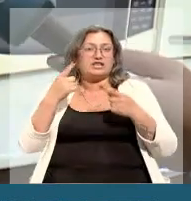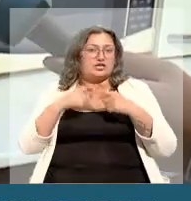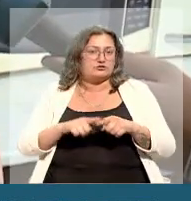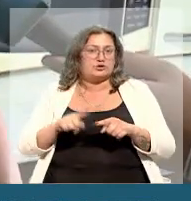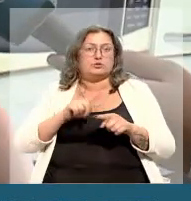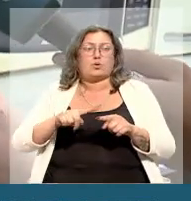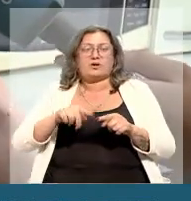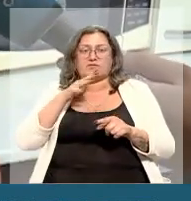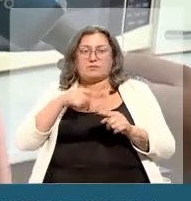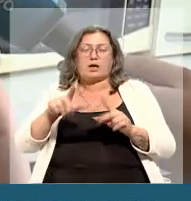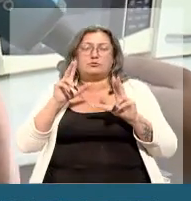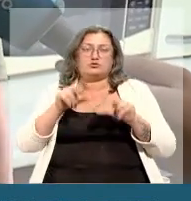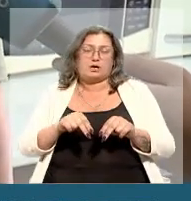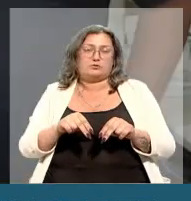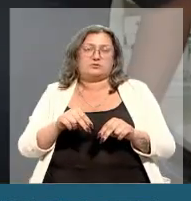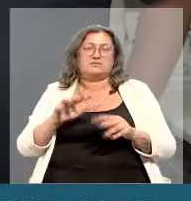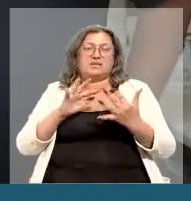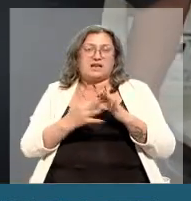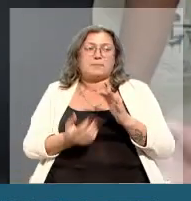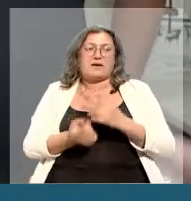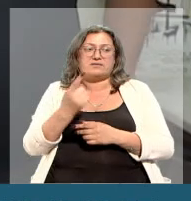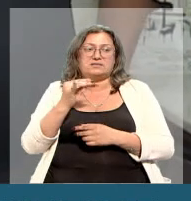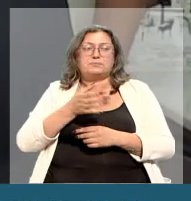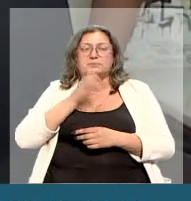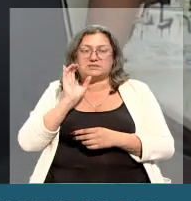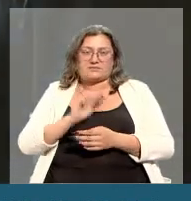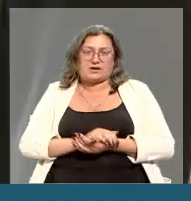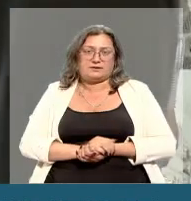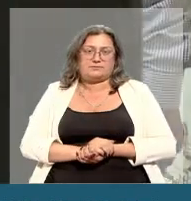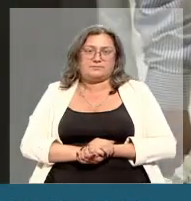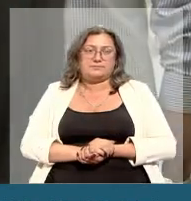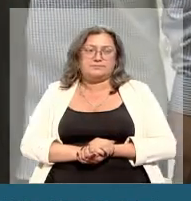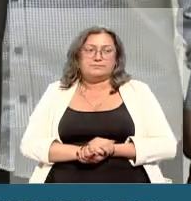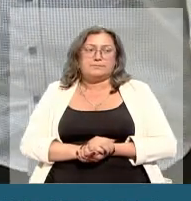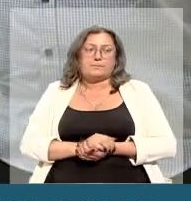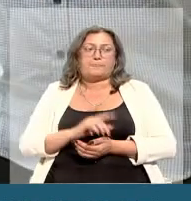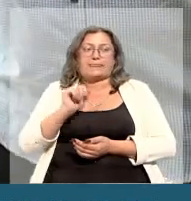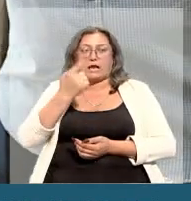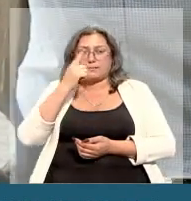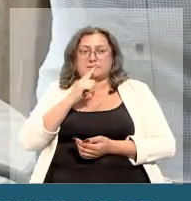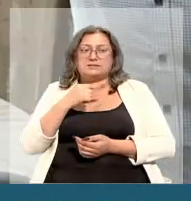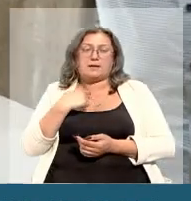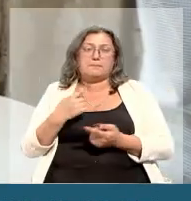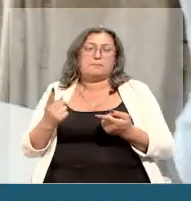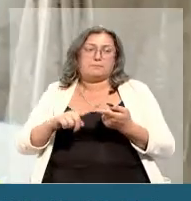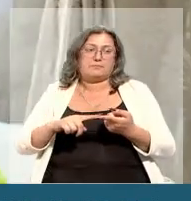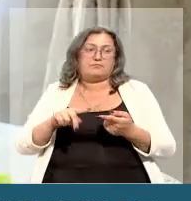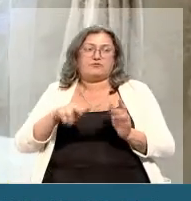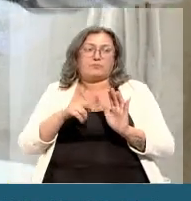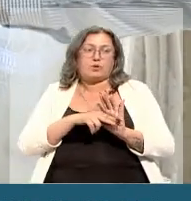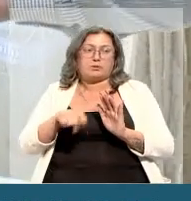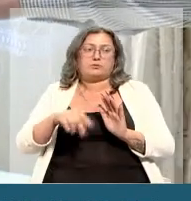техническая, в скором времени, обещают местные власти, в селе появится и питьевая. Ну, буквально за месяц нам провели в